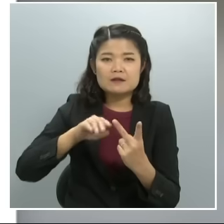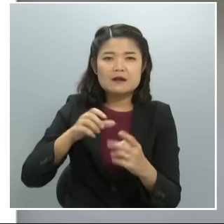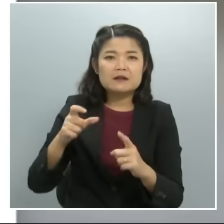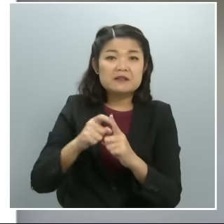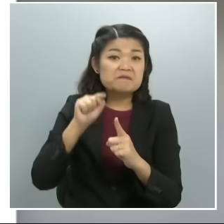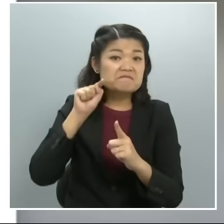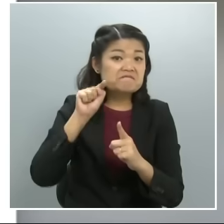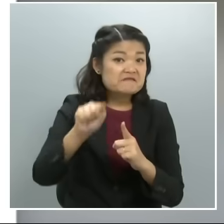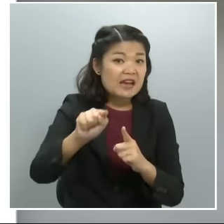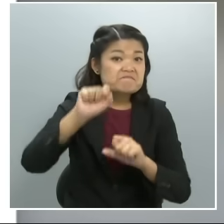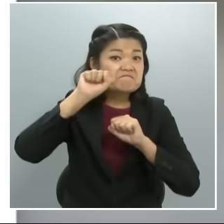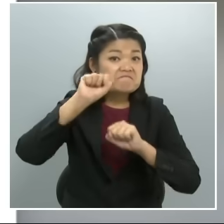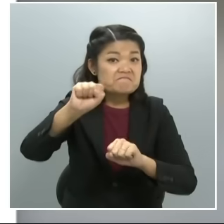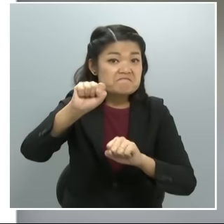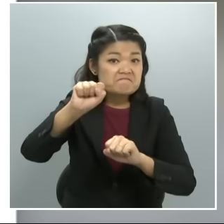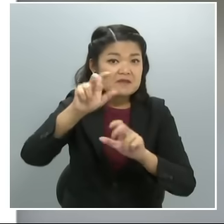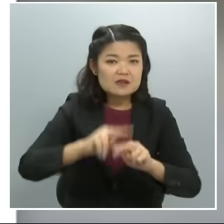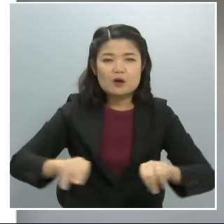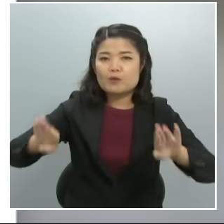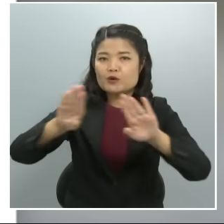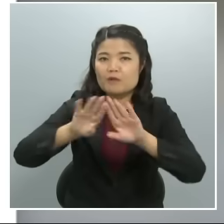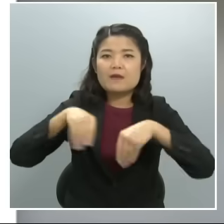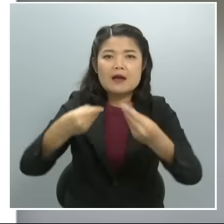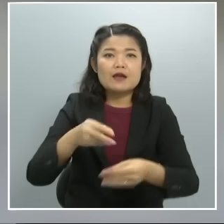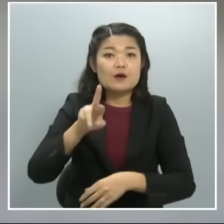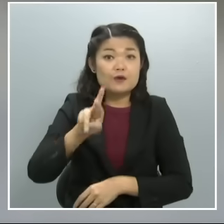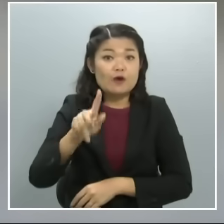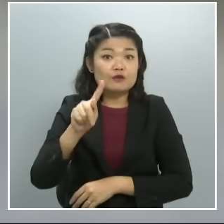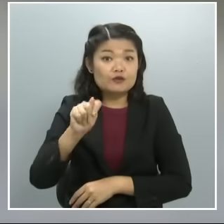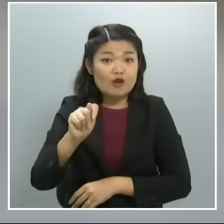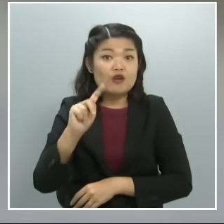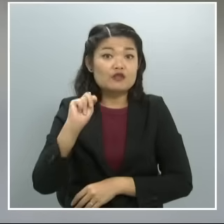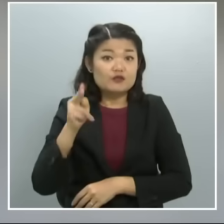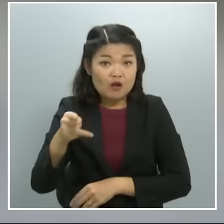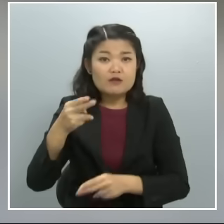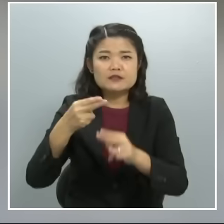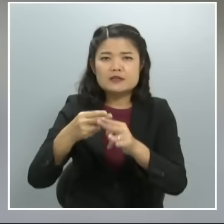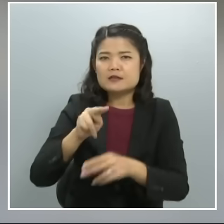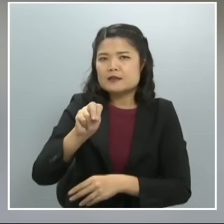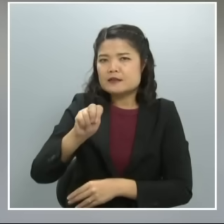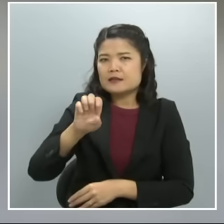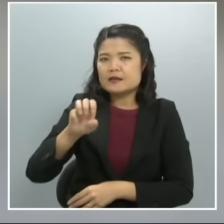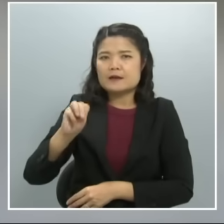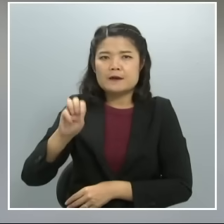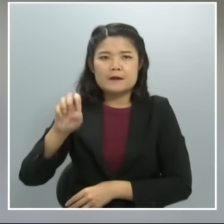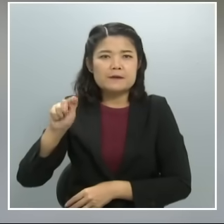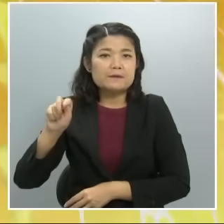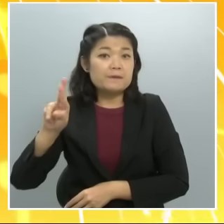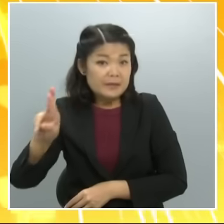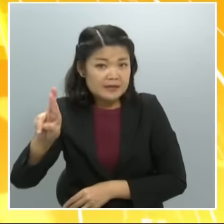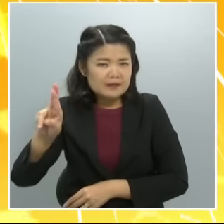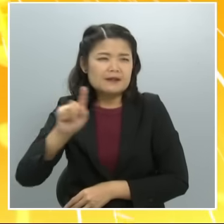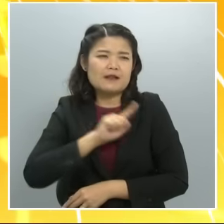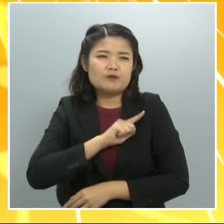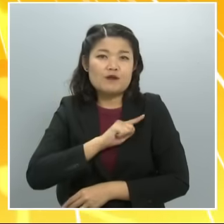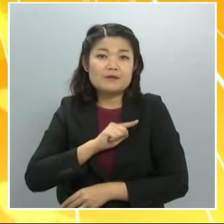ำรวจภูธรนครปฐมให้ร้อยตำรวจโทนิมิตคนนี้แหละที่เป็นเจ้าของปืนไปซื้อปืนสวัสดิการมาแล้ว